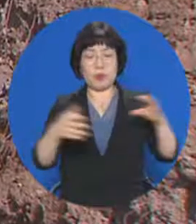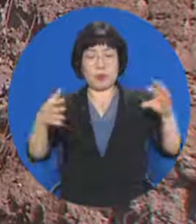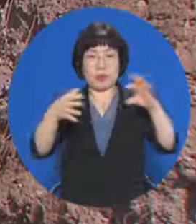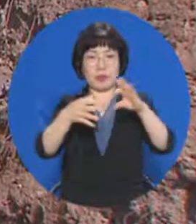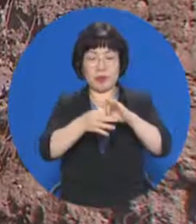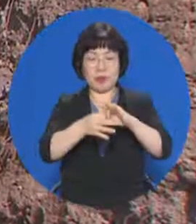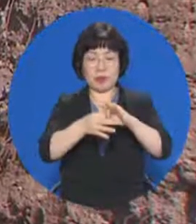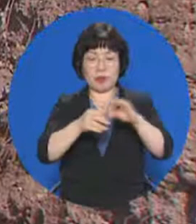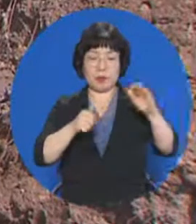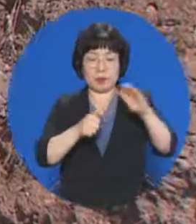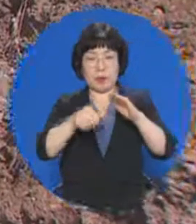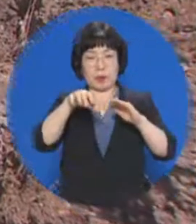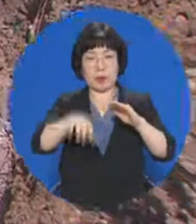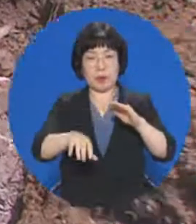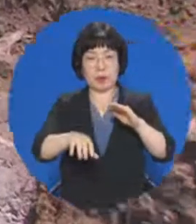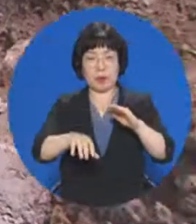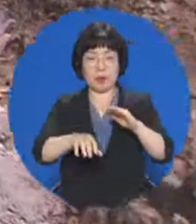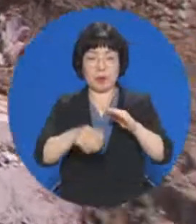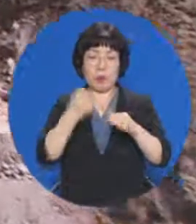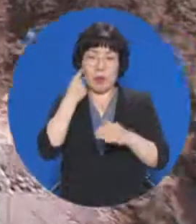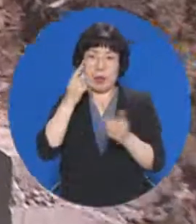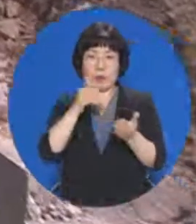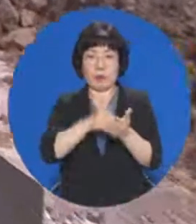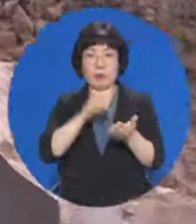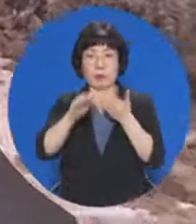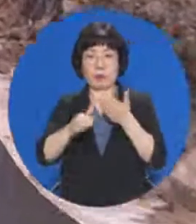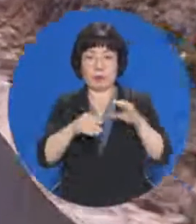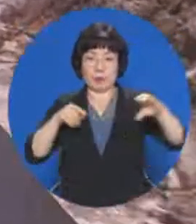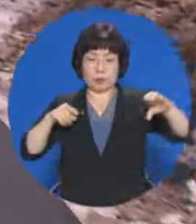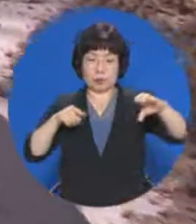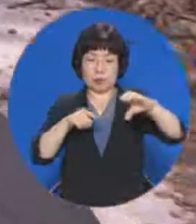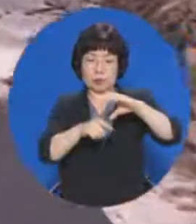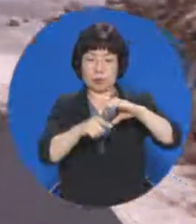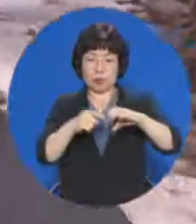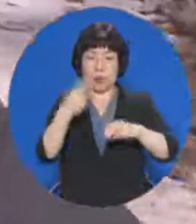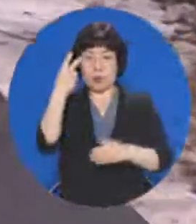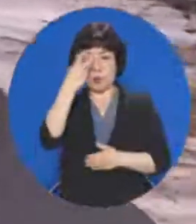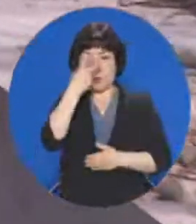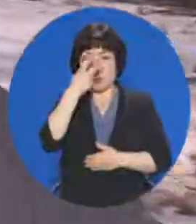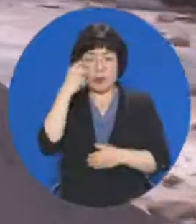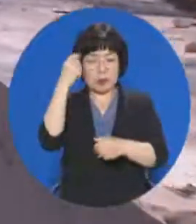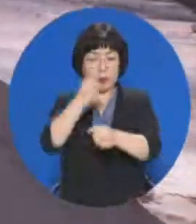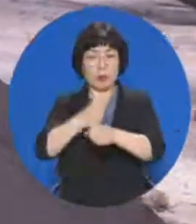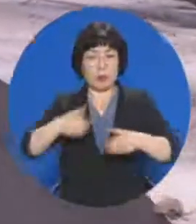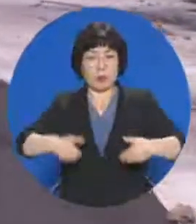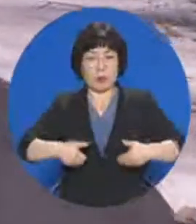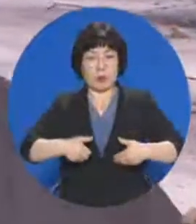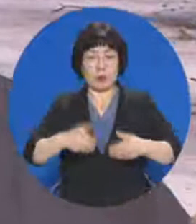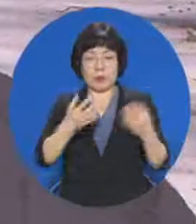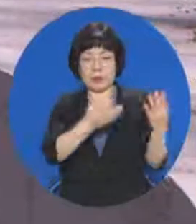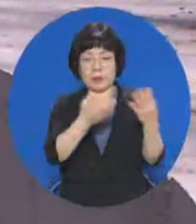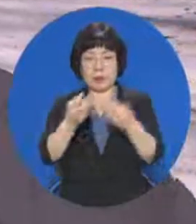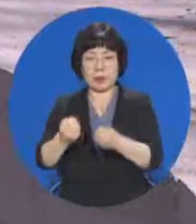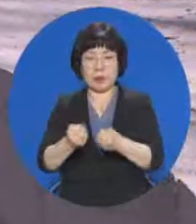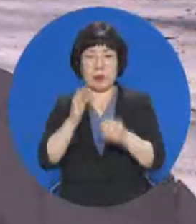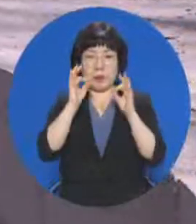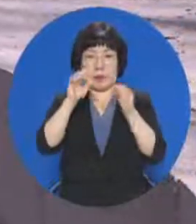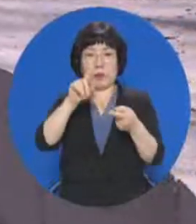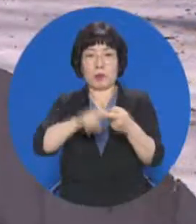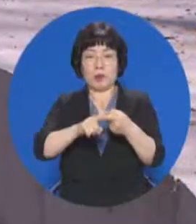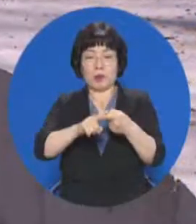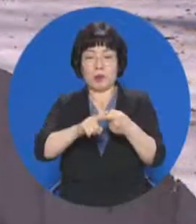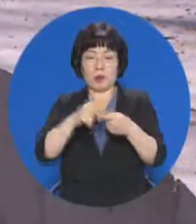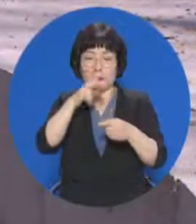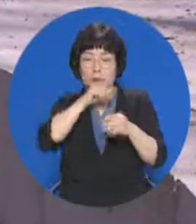연결됐던 입구 부분입니다. 보도 한 달여가 지났고 벙커의 보존과 연구 필요성이 높아지고 있지만 보시는 것처럼 지금은